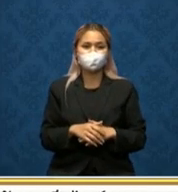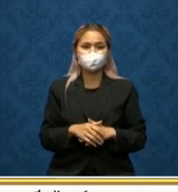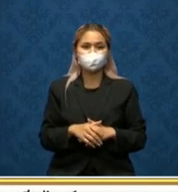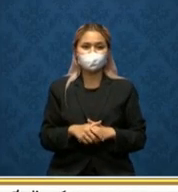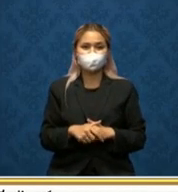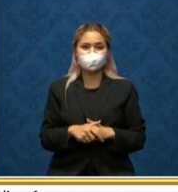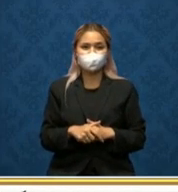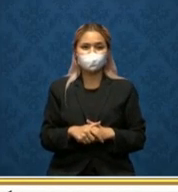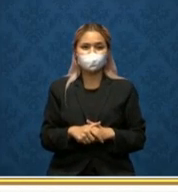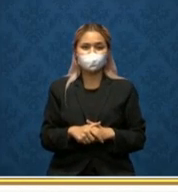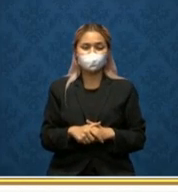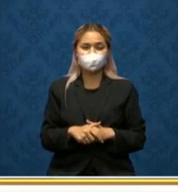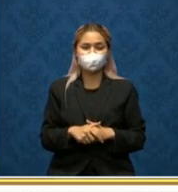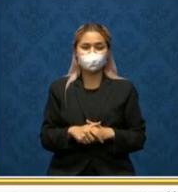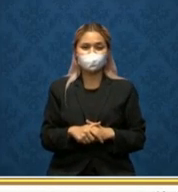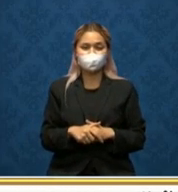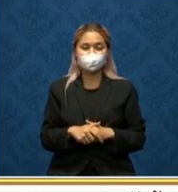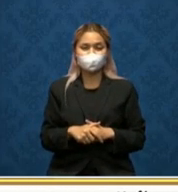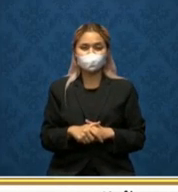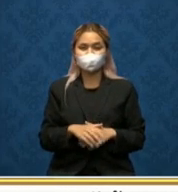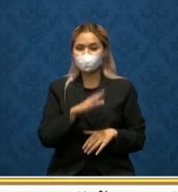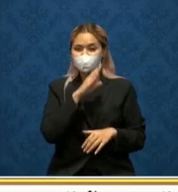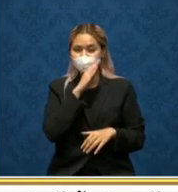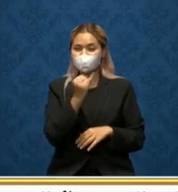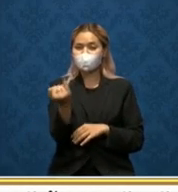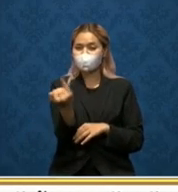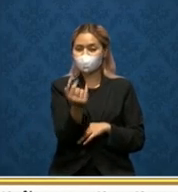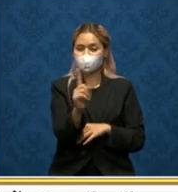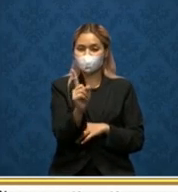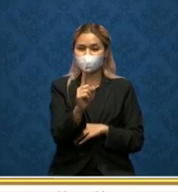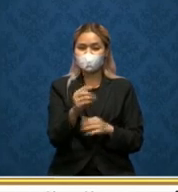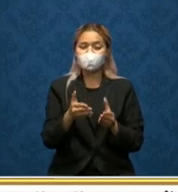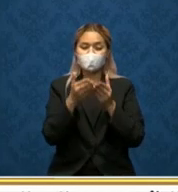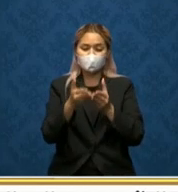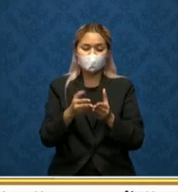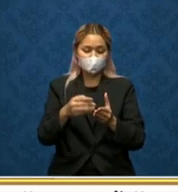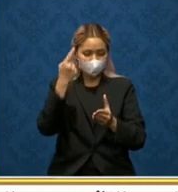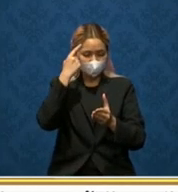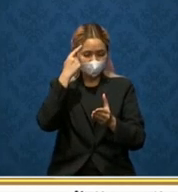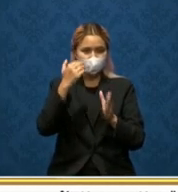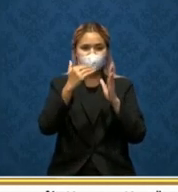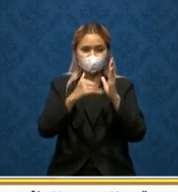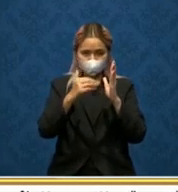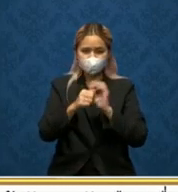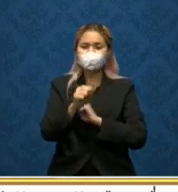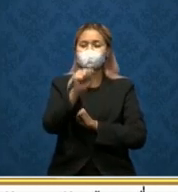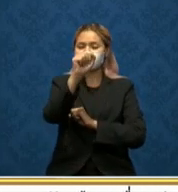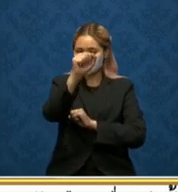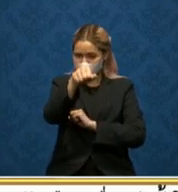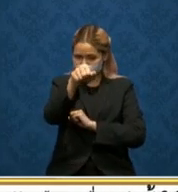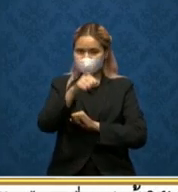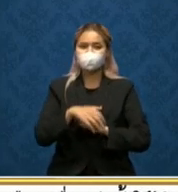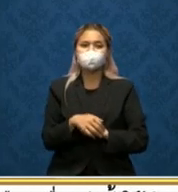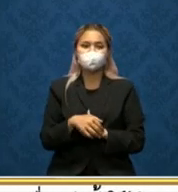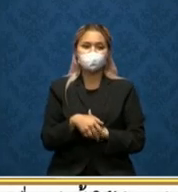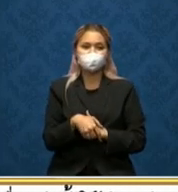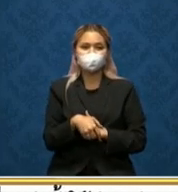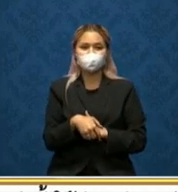ใช่จุดอ่อนครับท่านประธานกำลังพลกองทัพเรือขาดทักษะในเชิงธุรกิจเออใช่